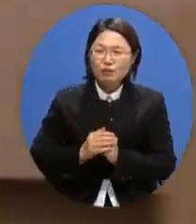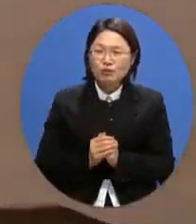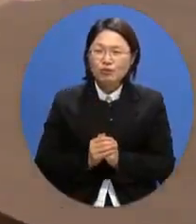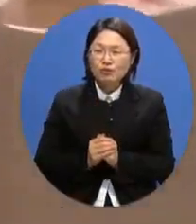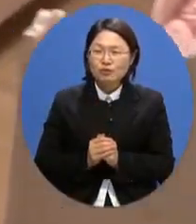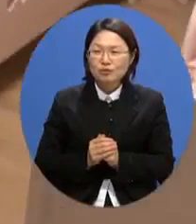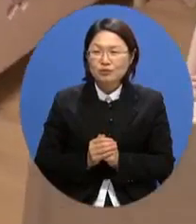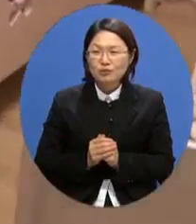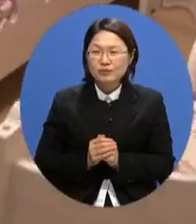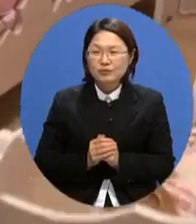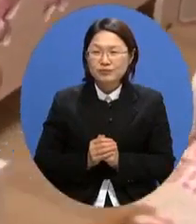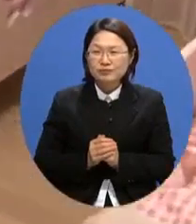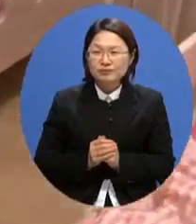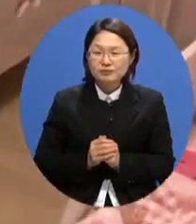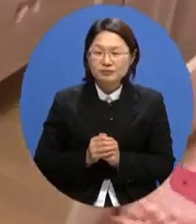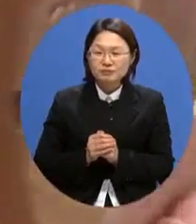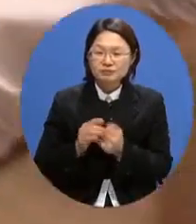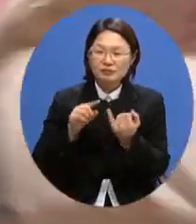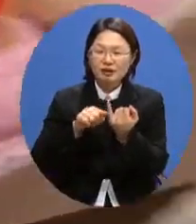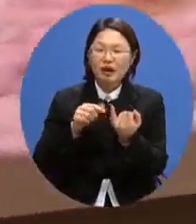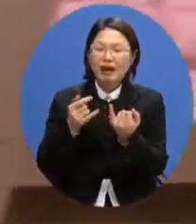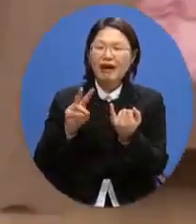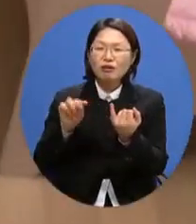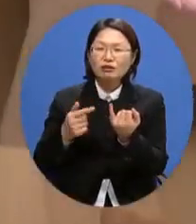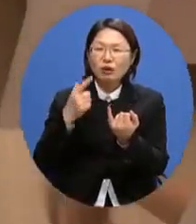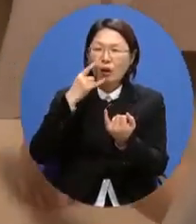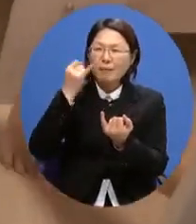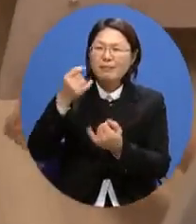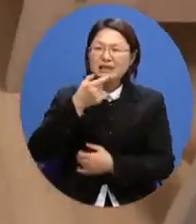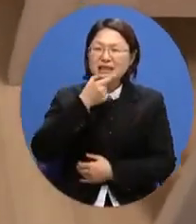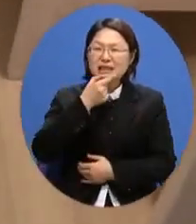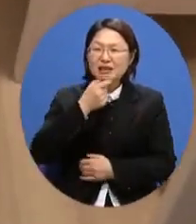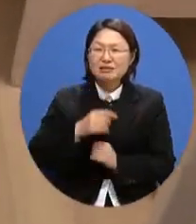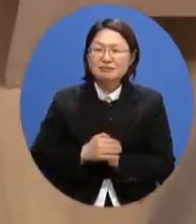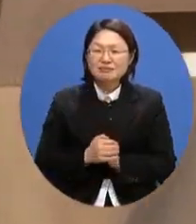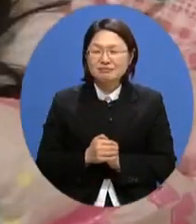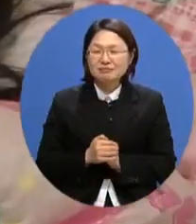이렇다 보니 태연이도 엄마가 싫습니다.